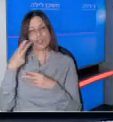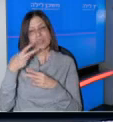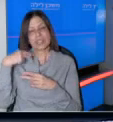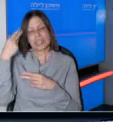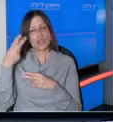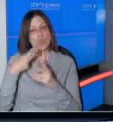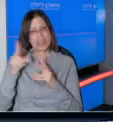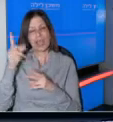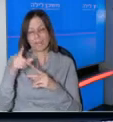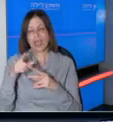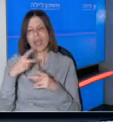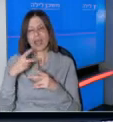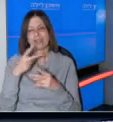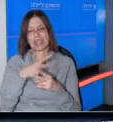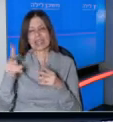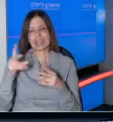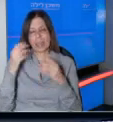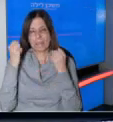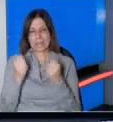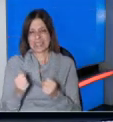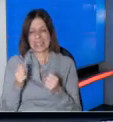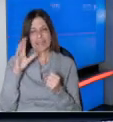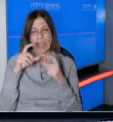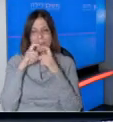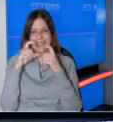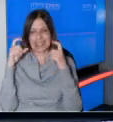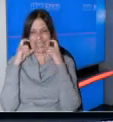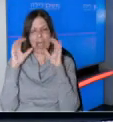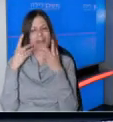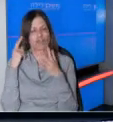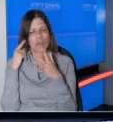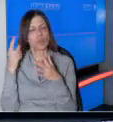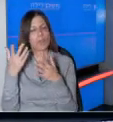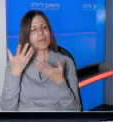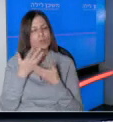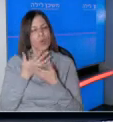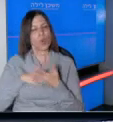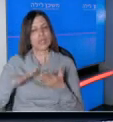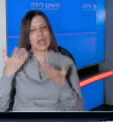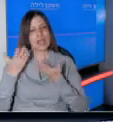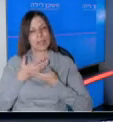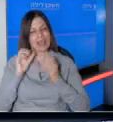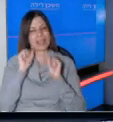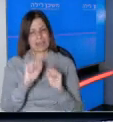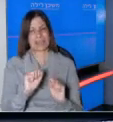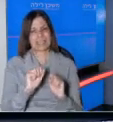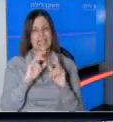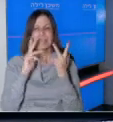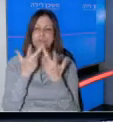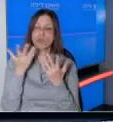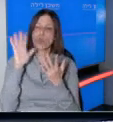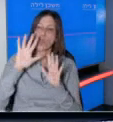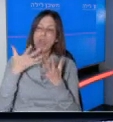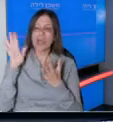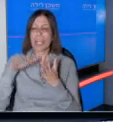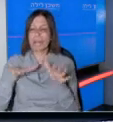של המסכה והחיסונים, מה שאנחנו שמענו, אלא הוא מנסה לקנות גם לגיטימציה ציבורית, ואולי גם בתוך הממשלה שלו,